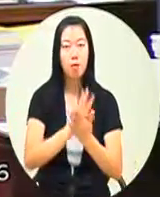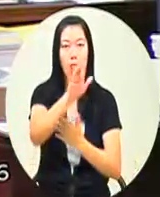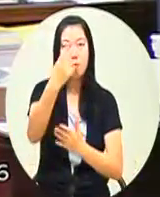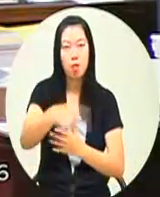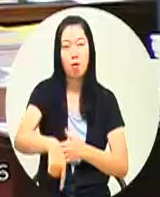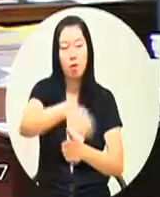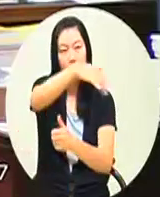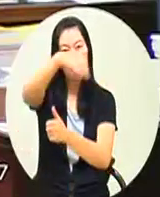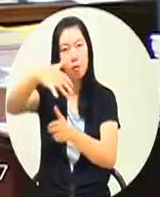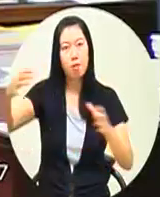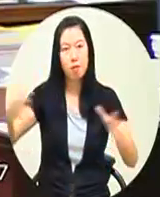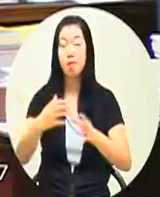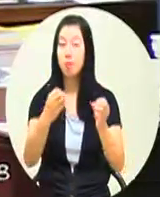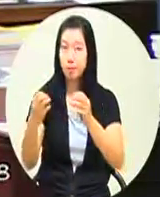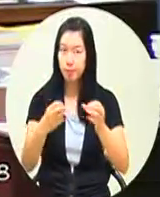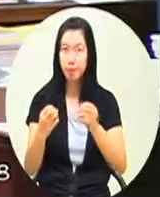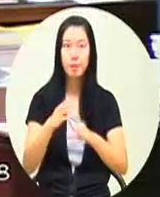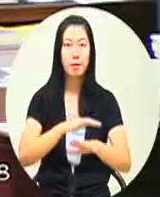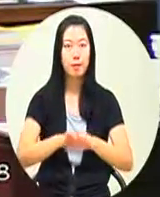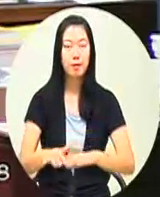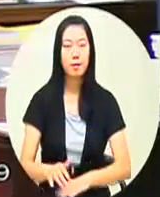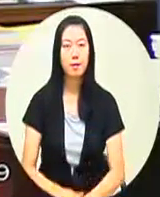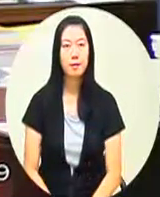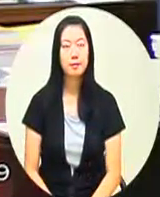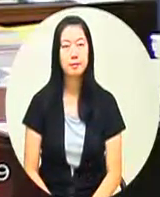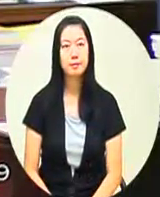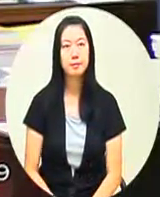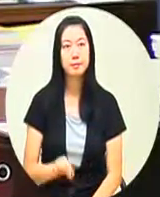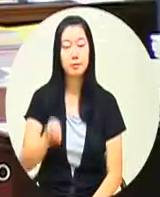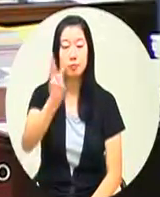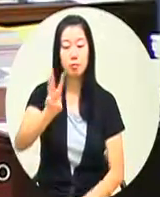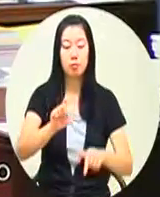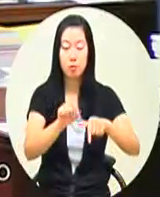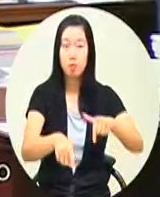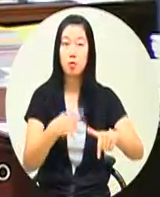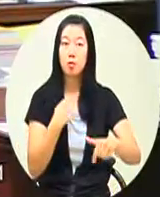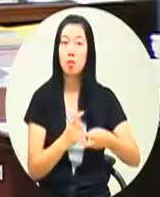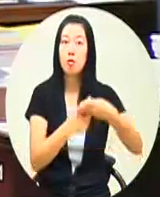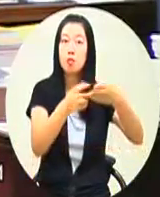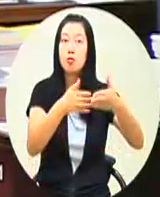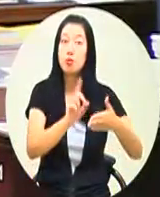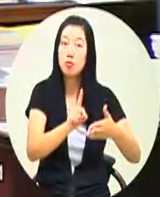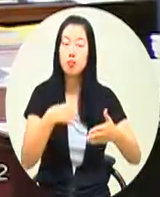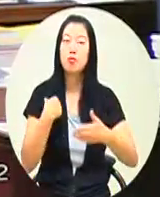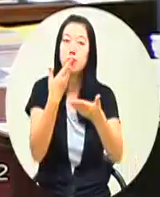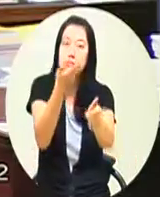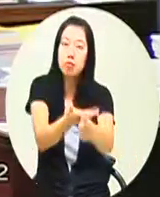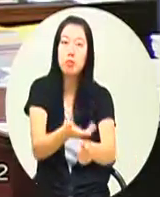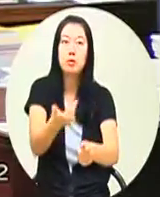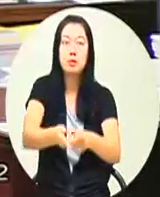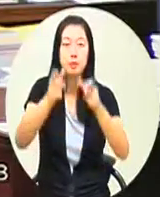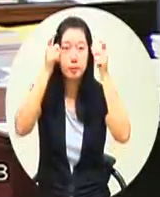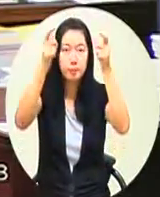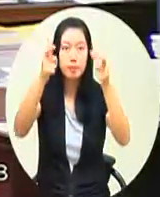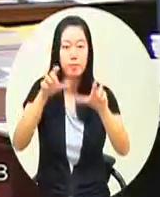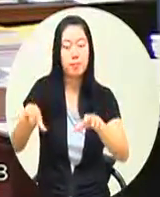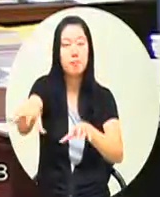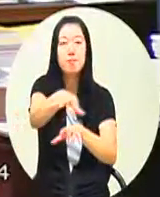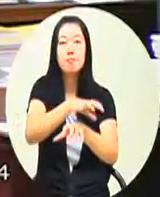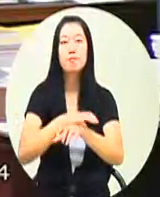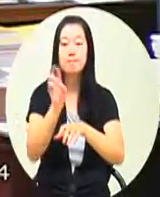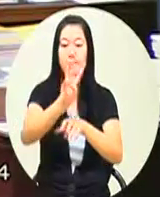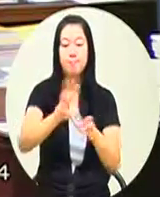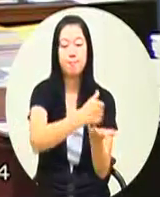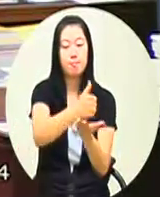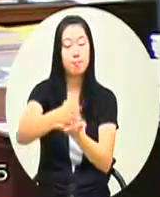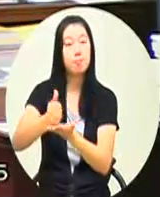同仁来做一些讨论。那刚刚也提到说我们水公司其实最重要是提供大高雄稳定安全的用水，那其实我